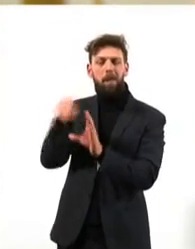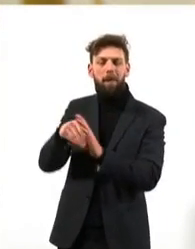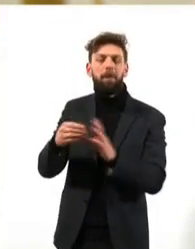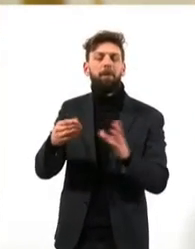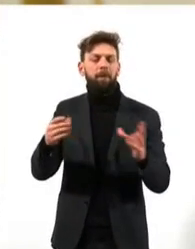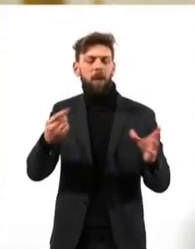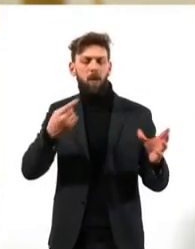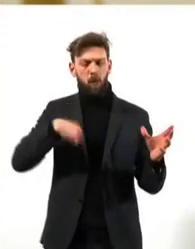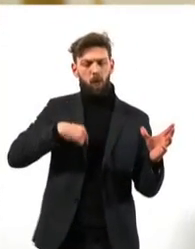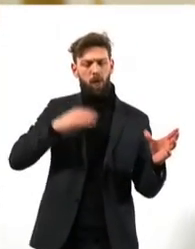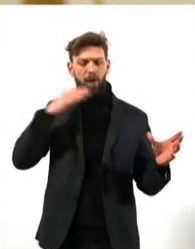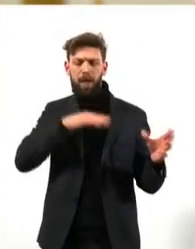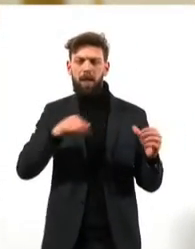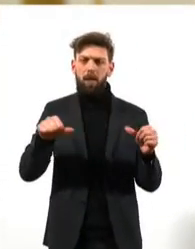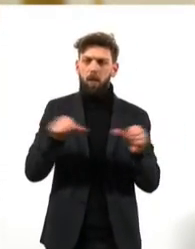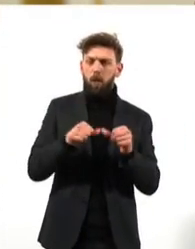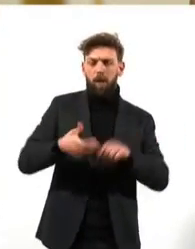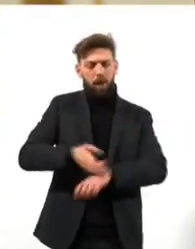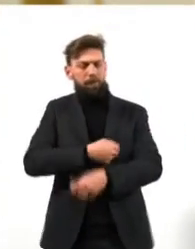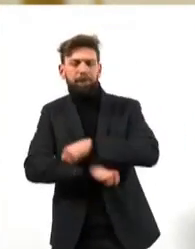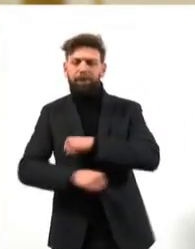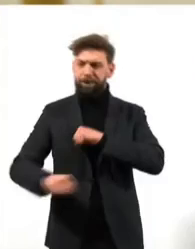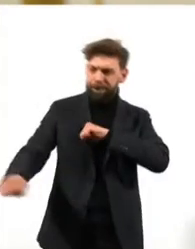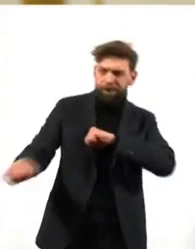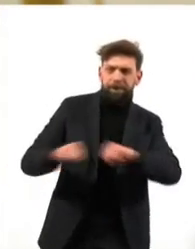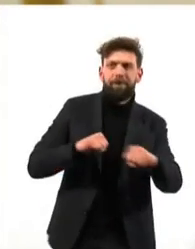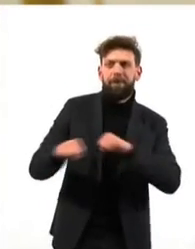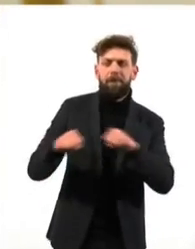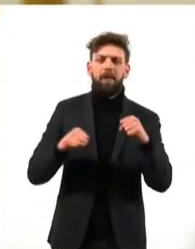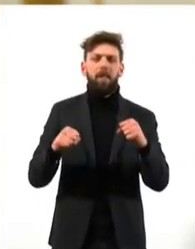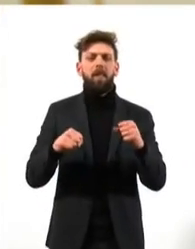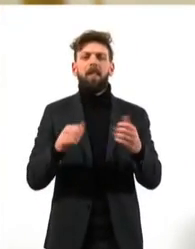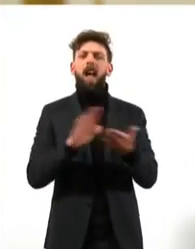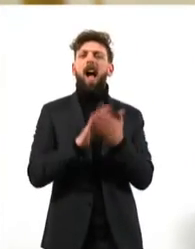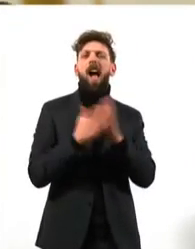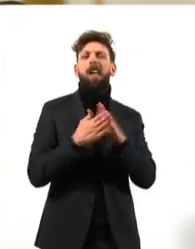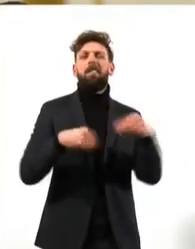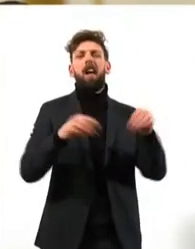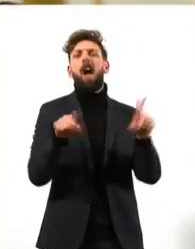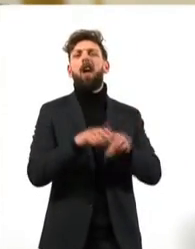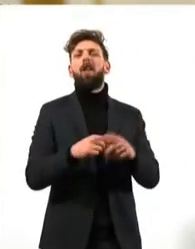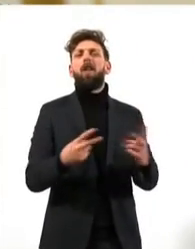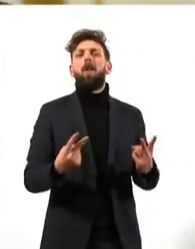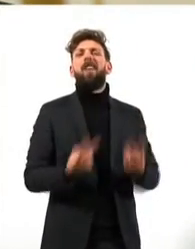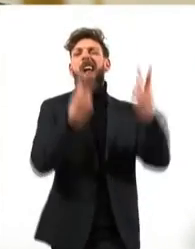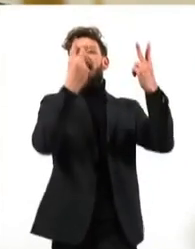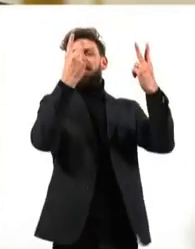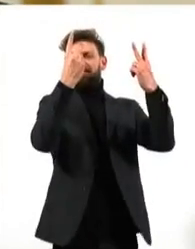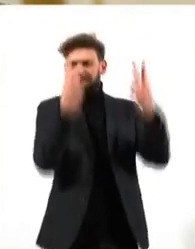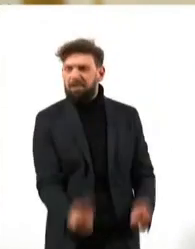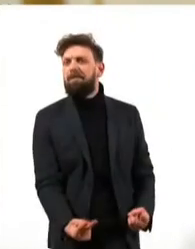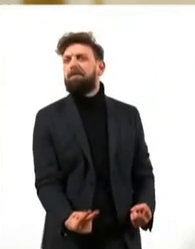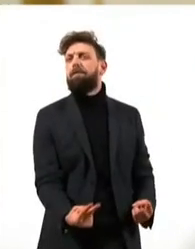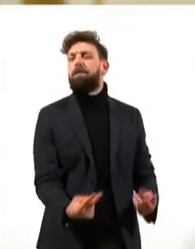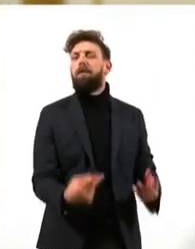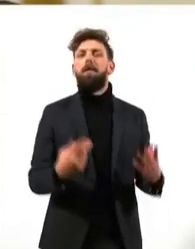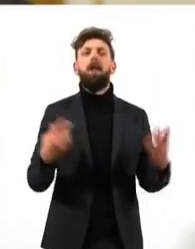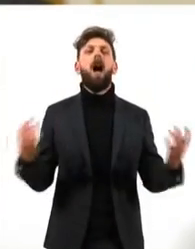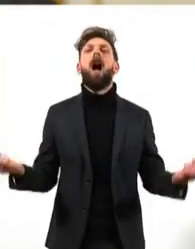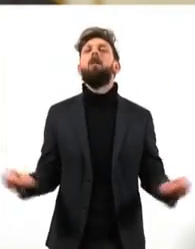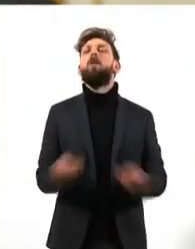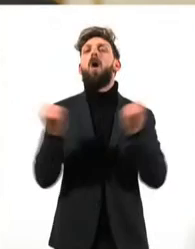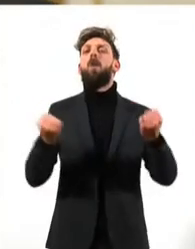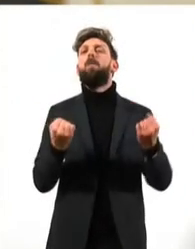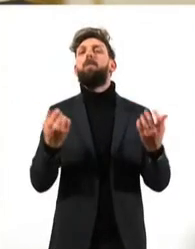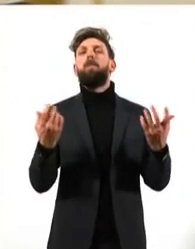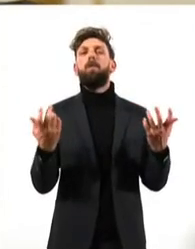rapidement, on s'est mobilisé pour justement rendre cette pratique has-been. On a des campagnes publicitaires qui nous disent clairement pour